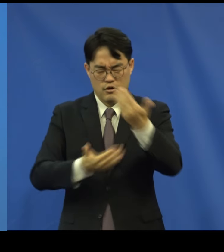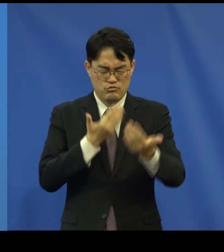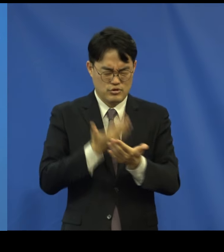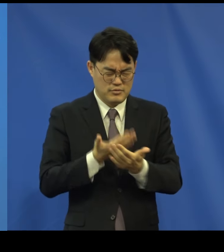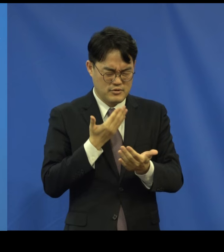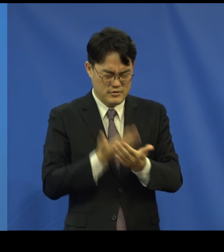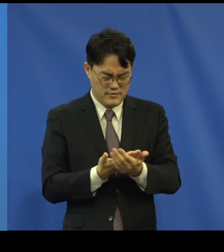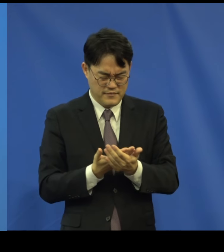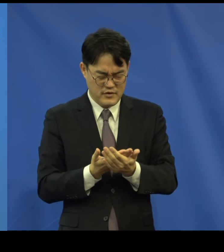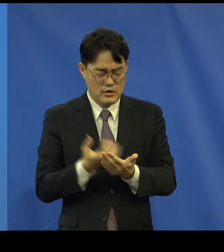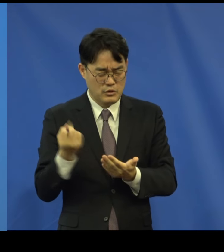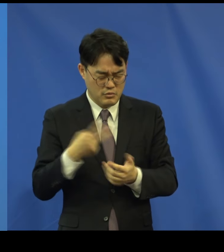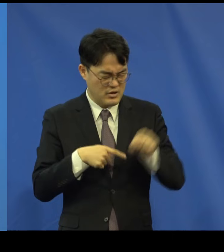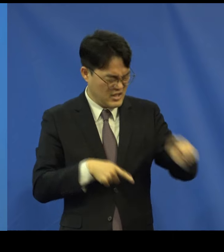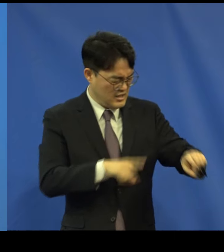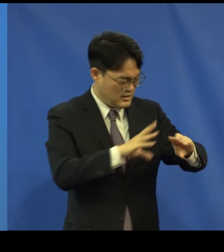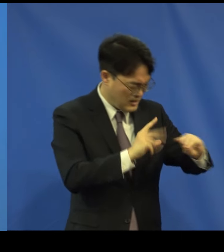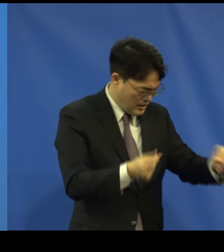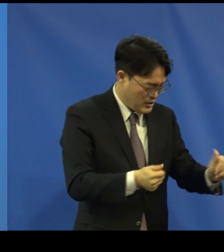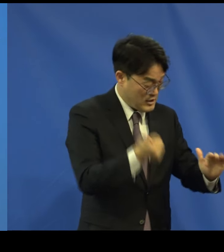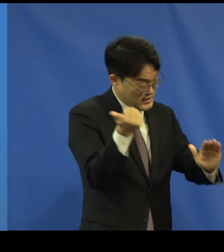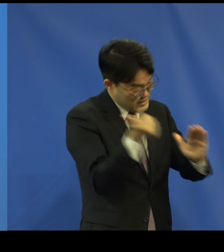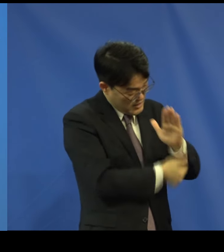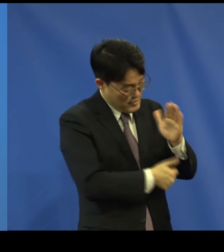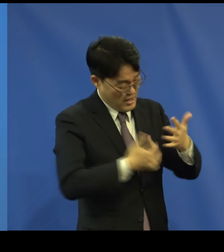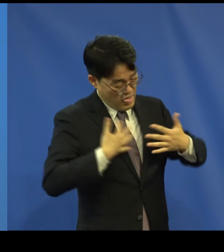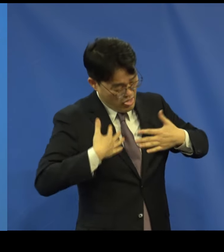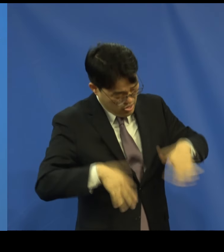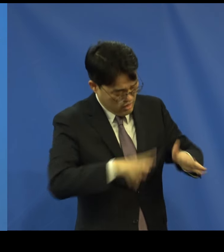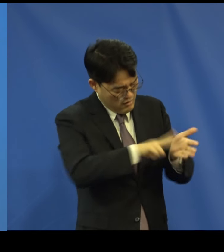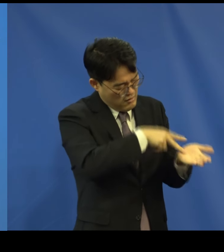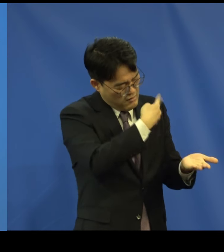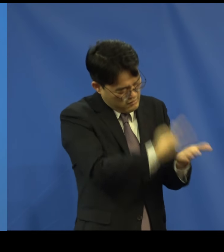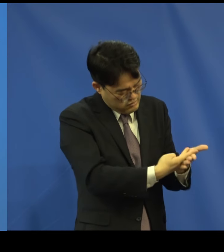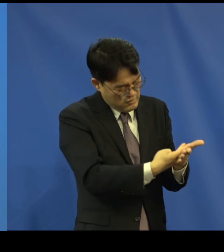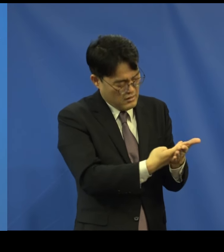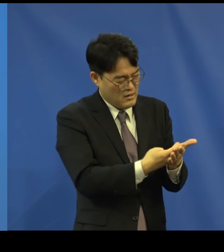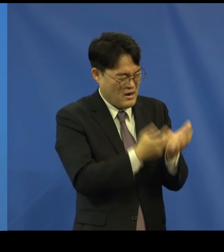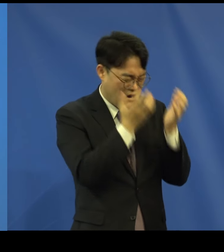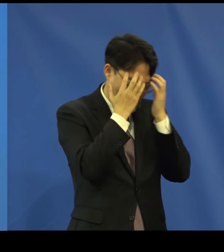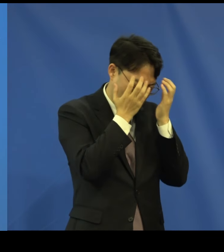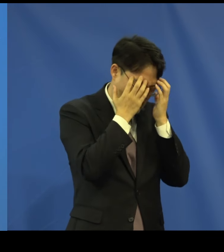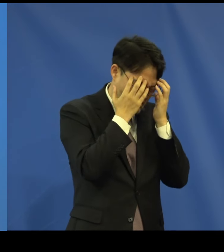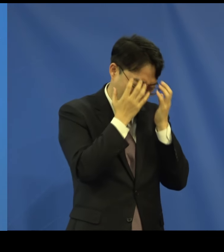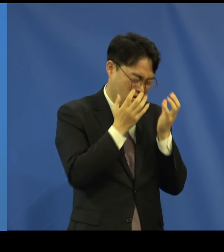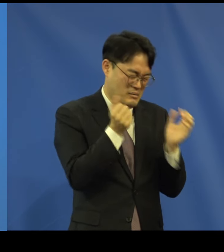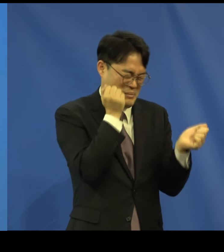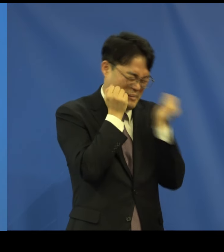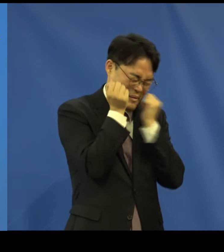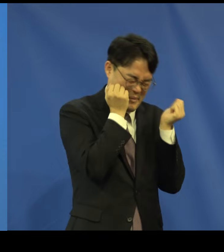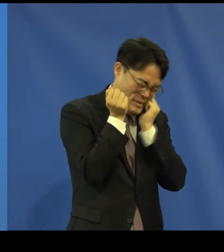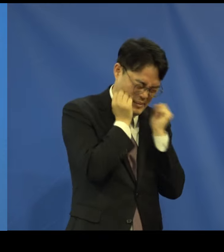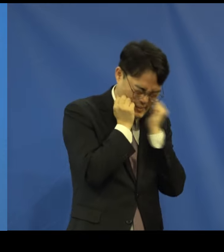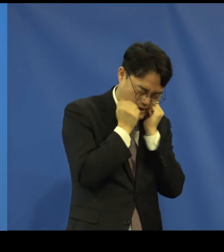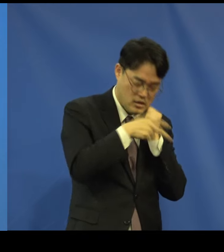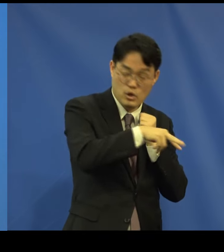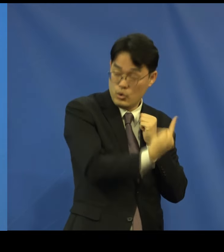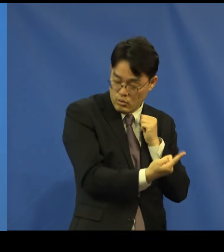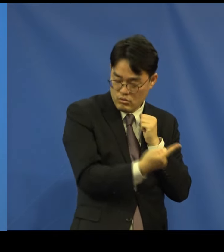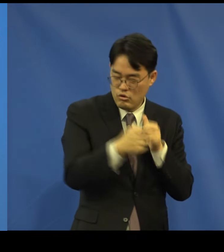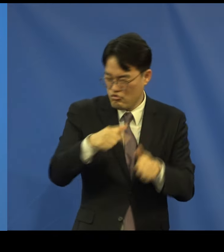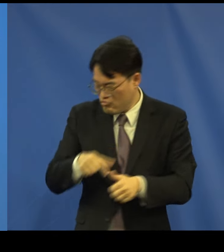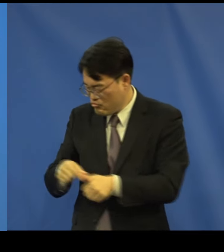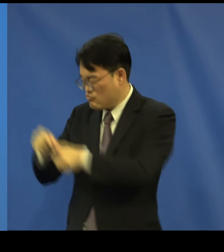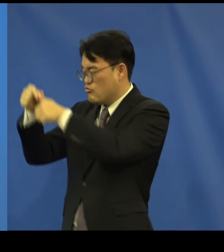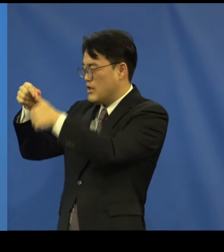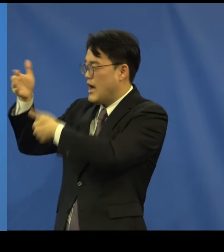주시옵시고, 지상에서 때로는 실패하고 연약하여 넘어질지라도 우리의 구원을 이루실 그 주님을 기대하고